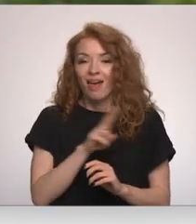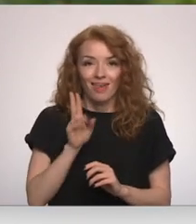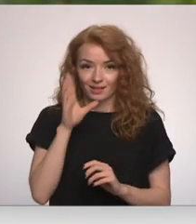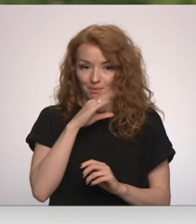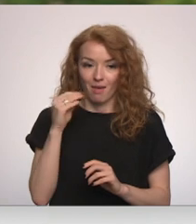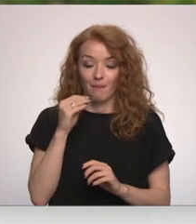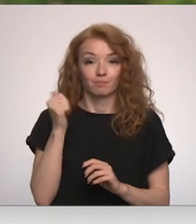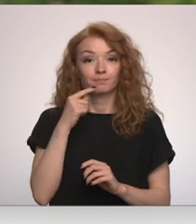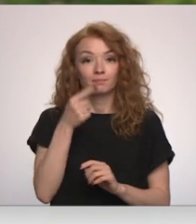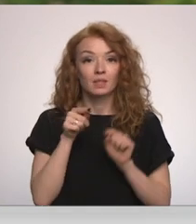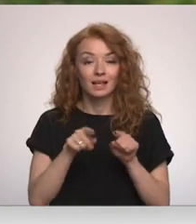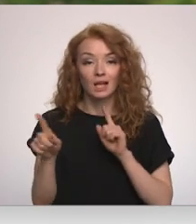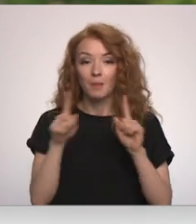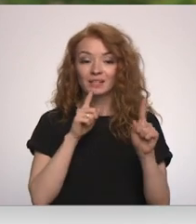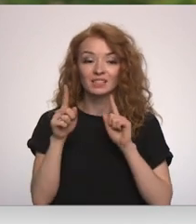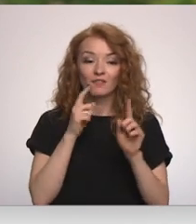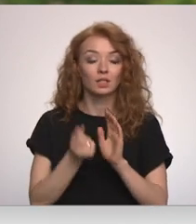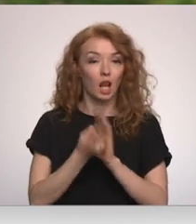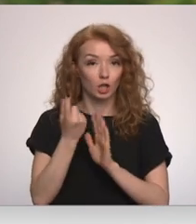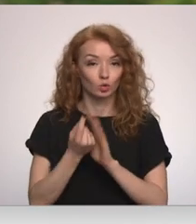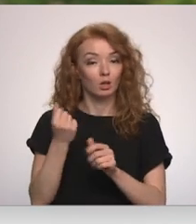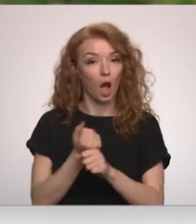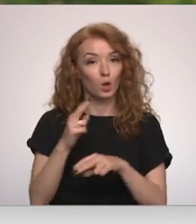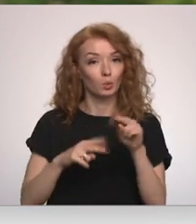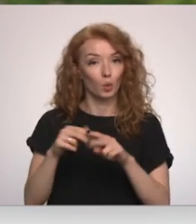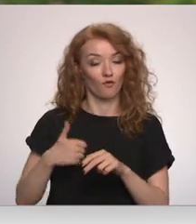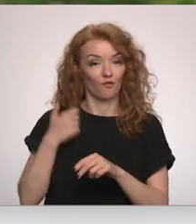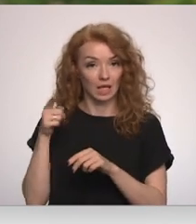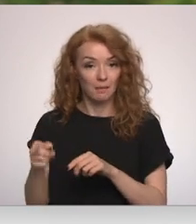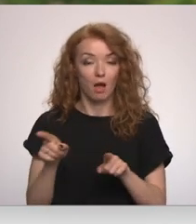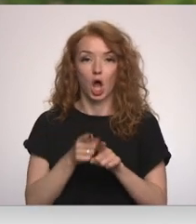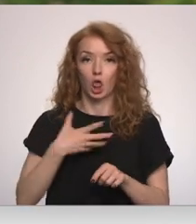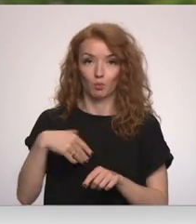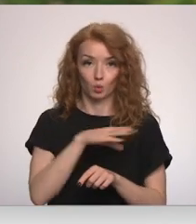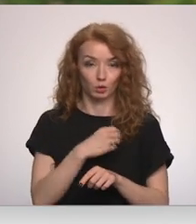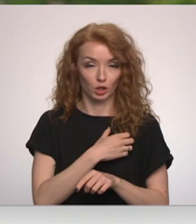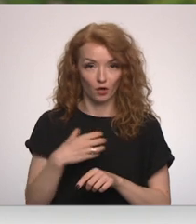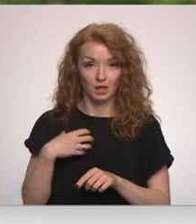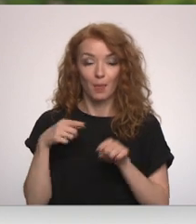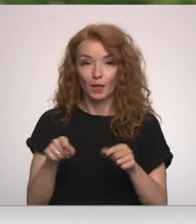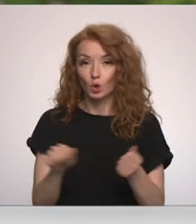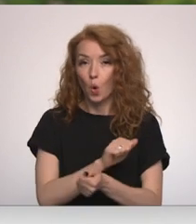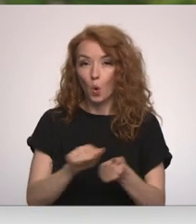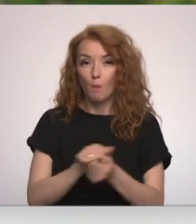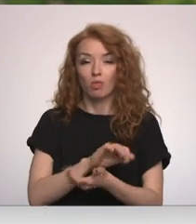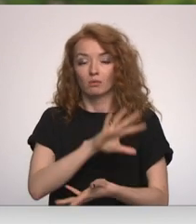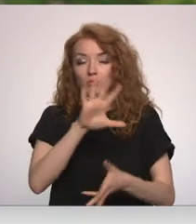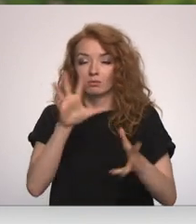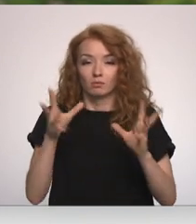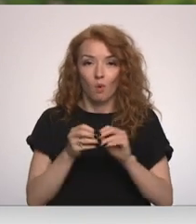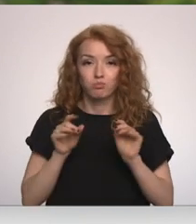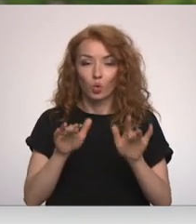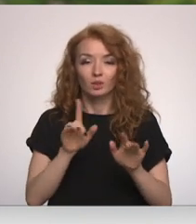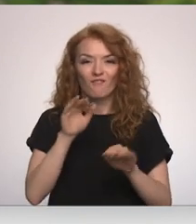neiespējamu. Tas ir administratīvais resurss gan būvniekam, gan arī mums, gan arī būvuzraugiem, un tas dokumentu process ir